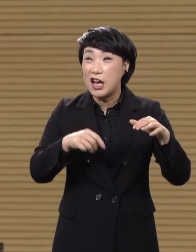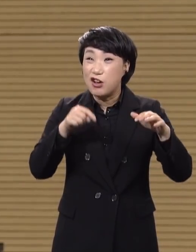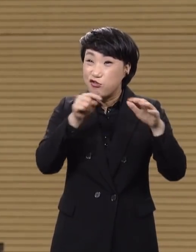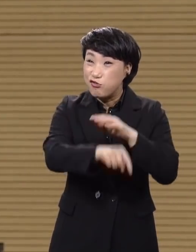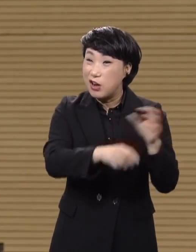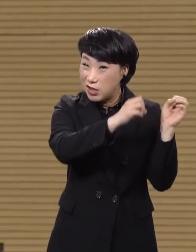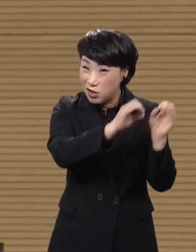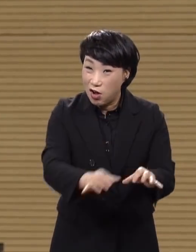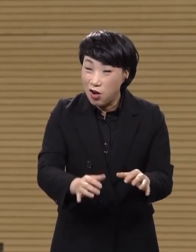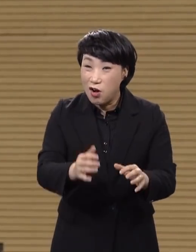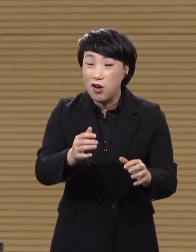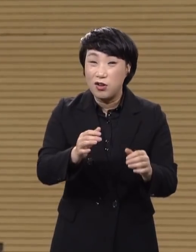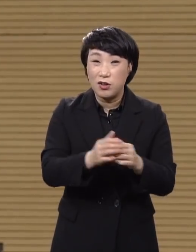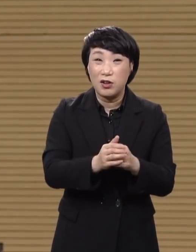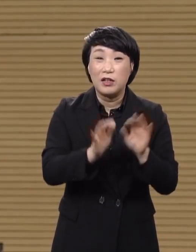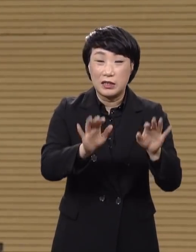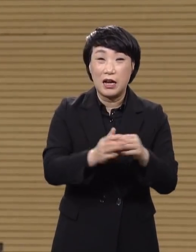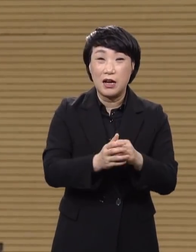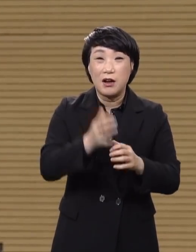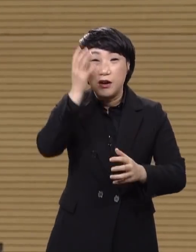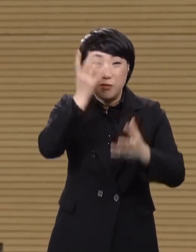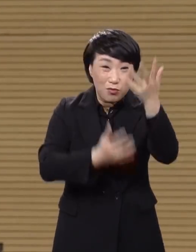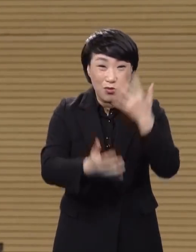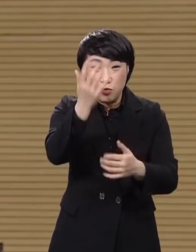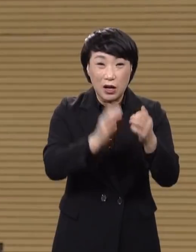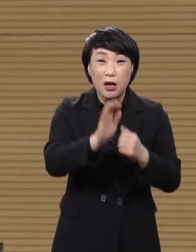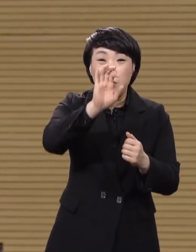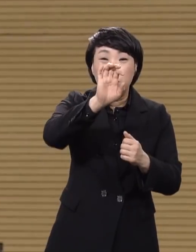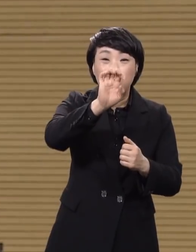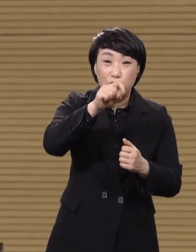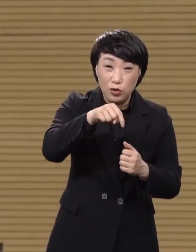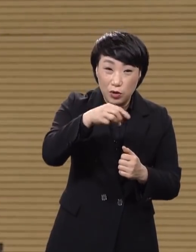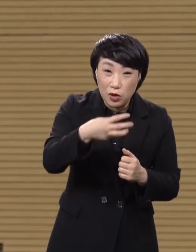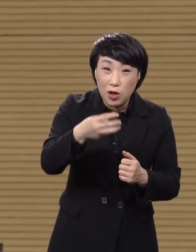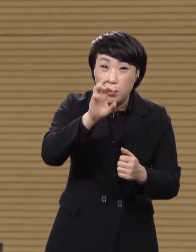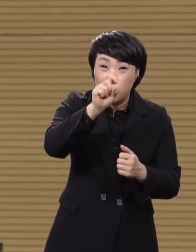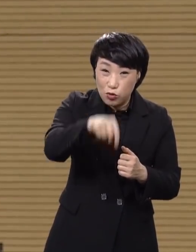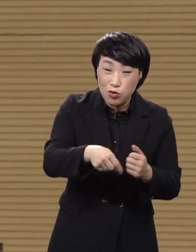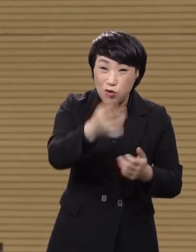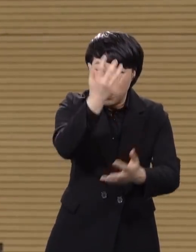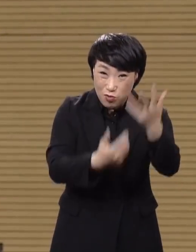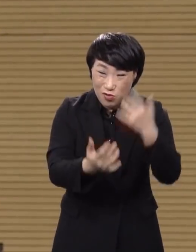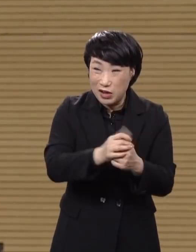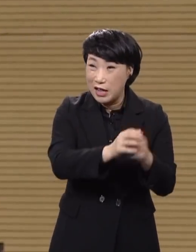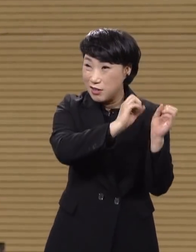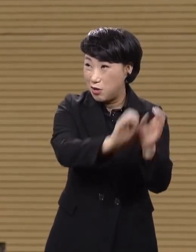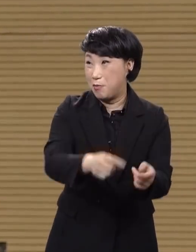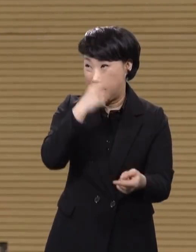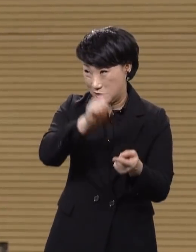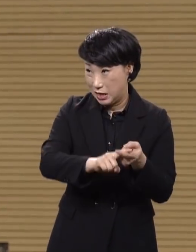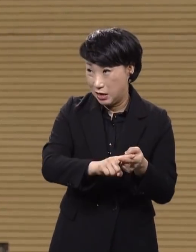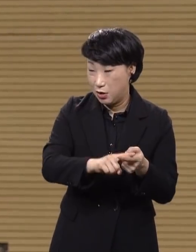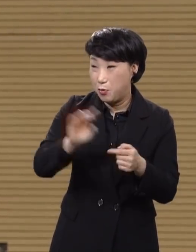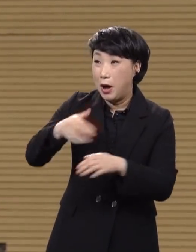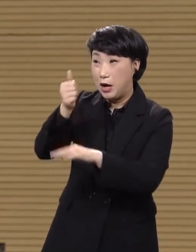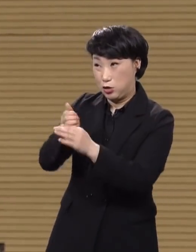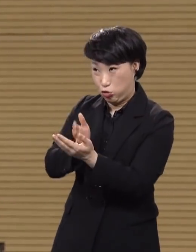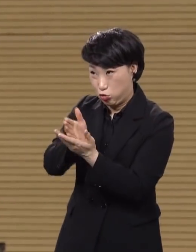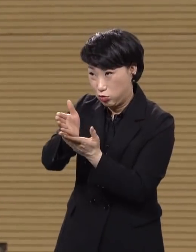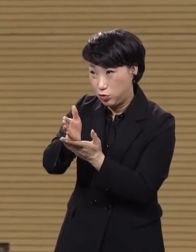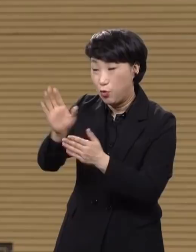풀무불에 집어넣어서 아주 죽이는 것이 마땅합니다. 왕을 중심으로 그래야